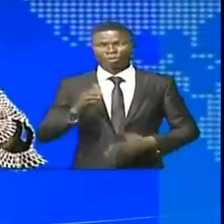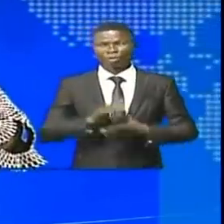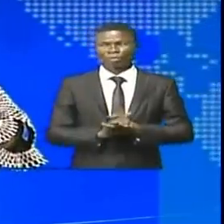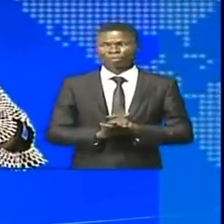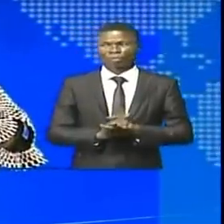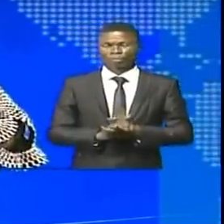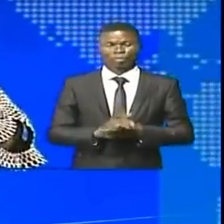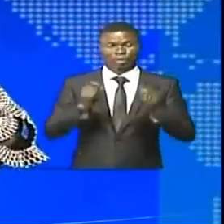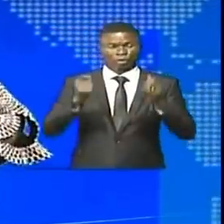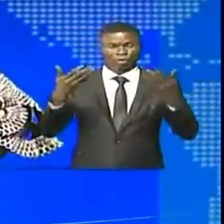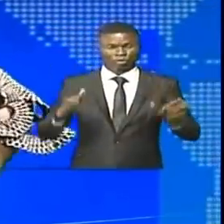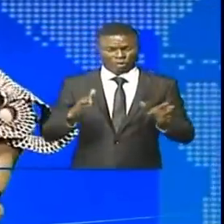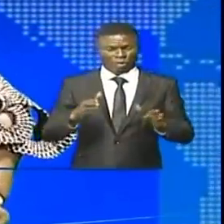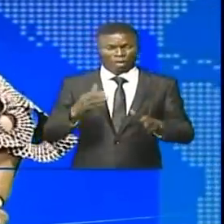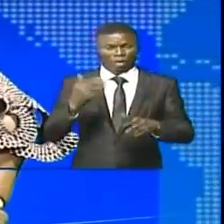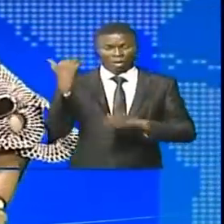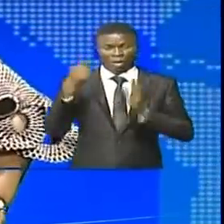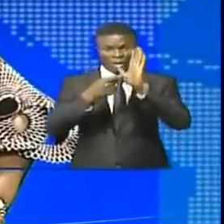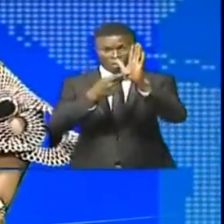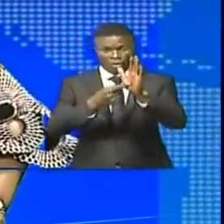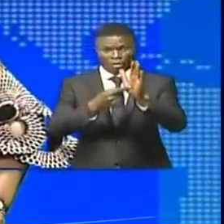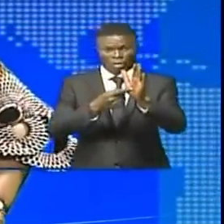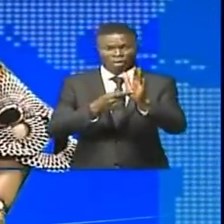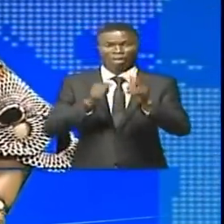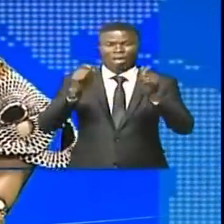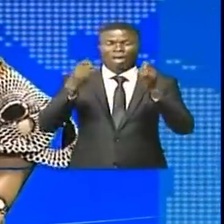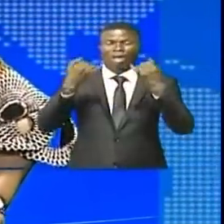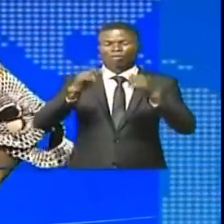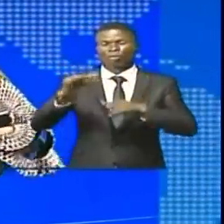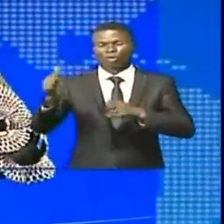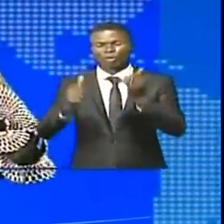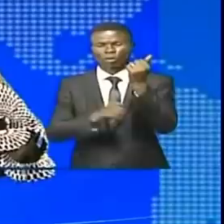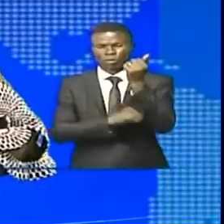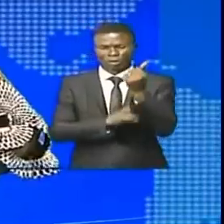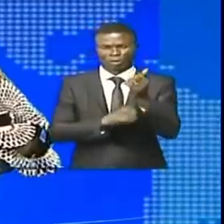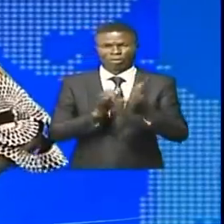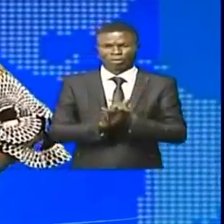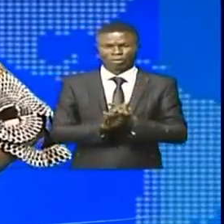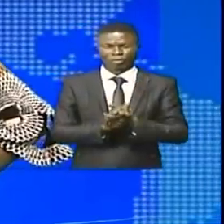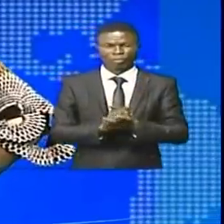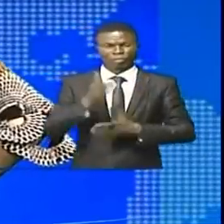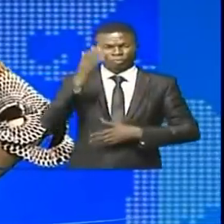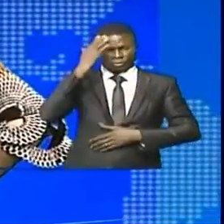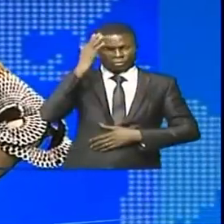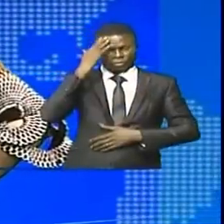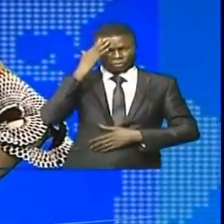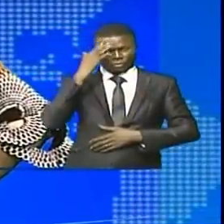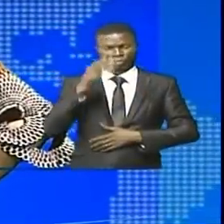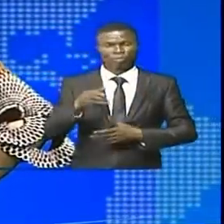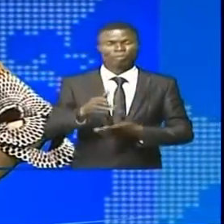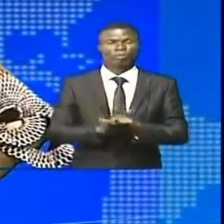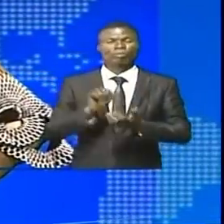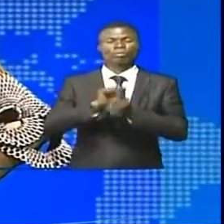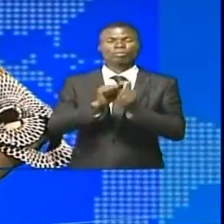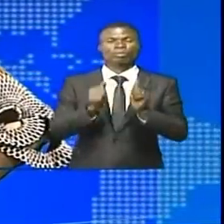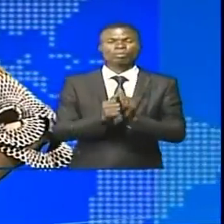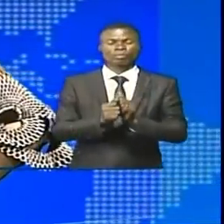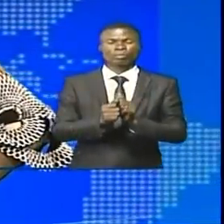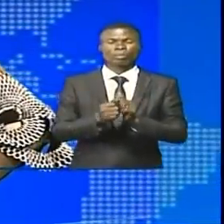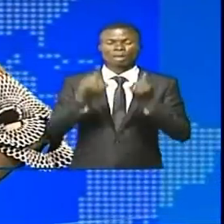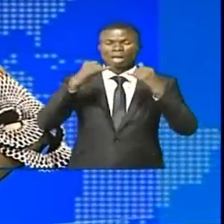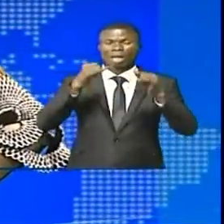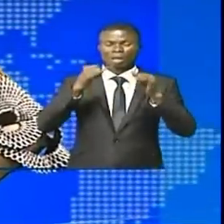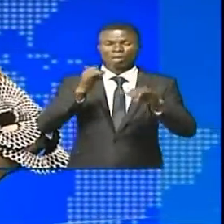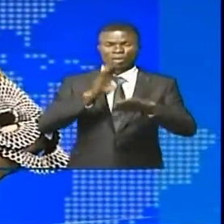juste après ce journal vous suivrez une page magazine découvrons ces dépêches qui vient de nous parvenir avant